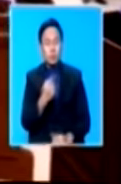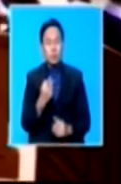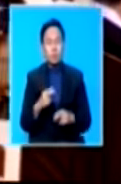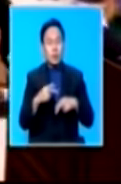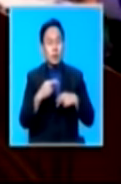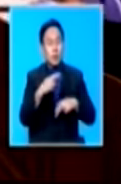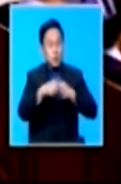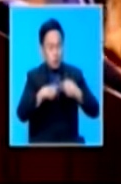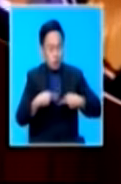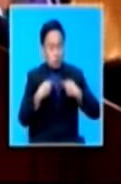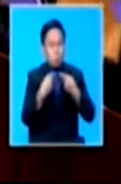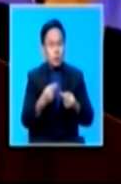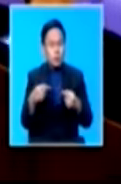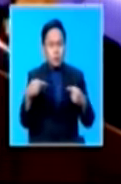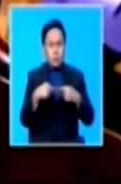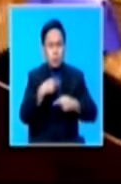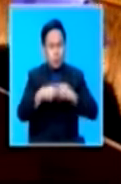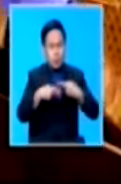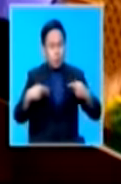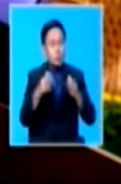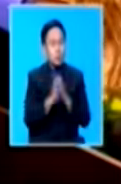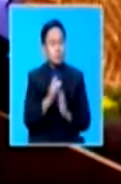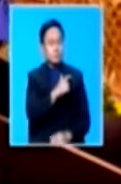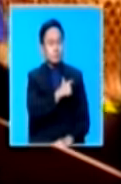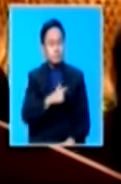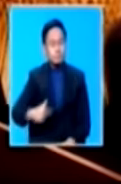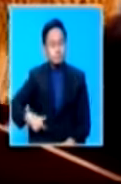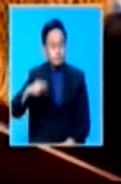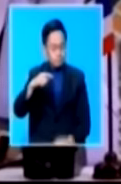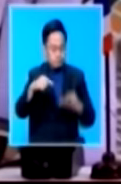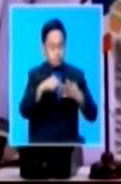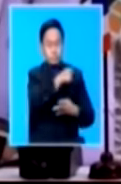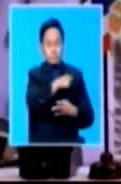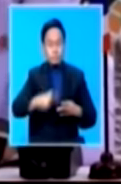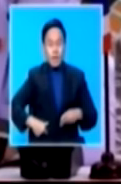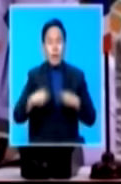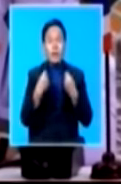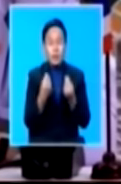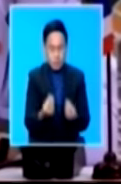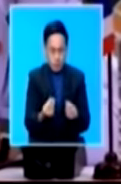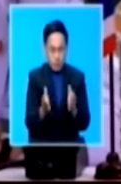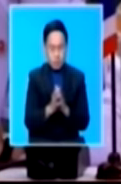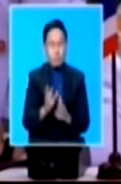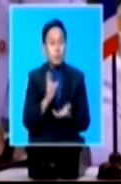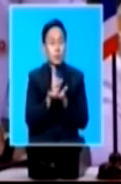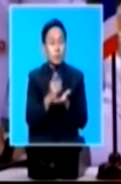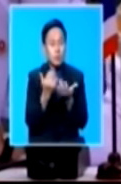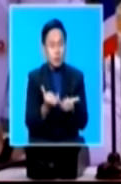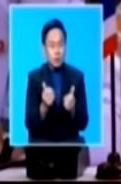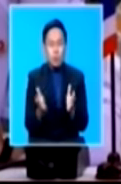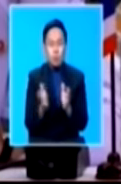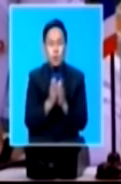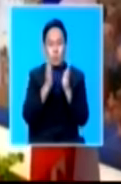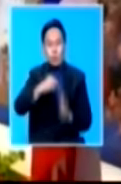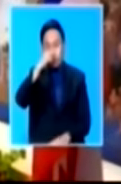านรางวัลสมเด็จเจ้าฟ้ามหิดลจากสมเด็จพระเทพรัตนราชสุดาสยามบรมราชกุมารีจำนวน2